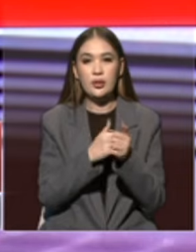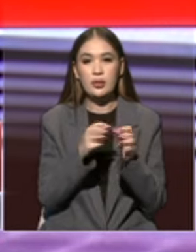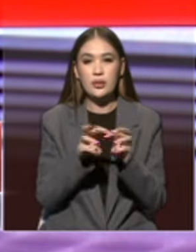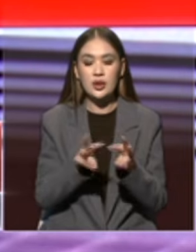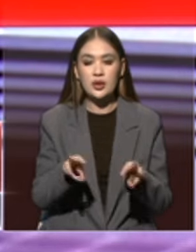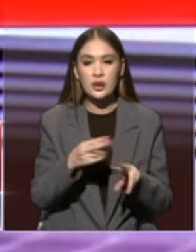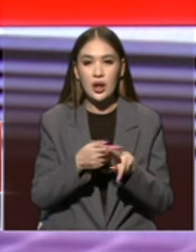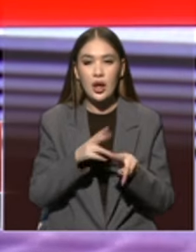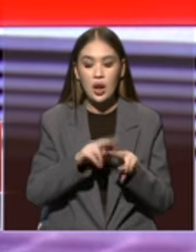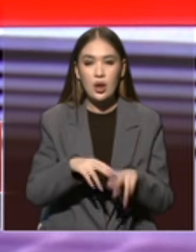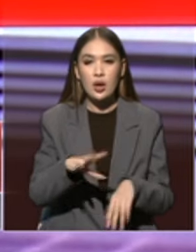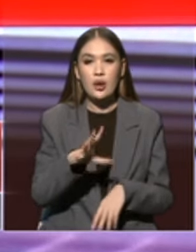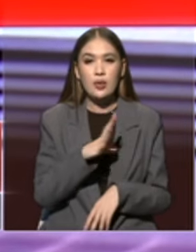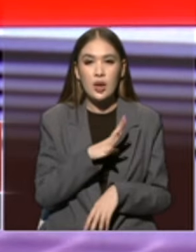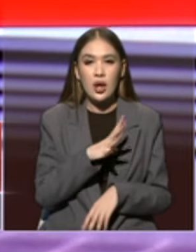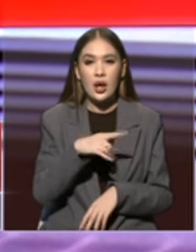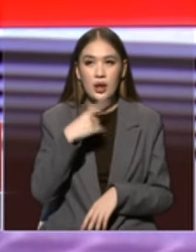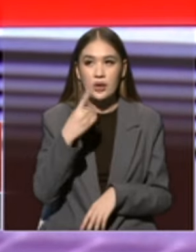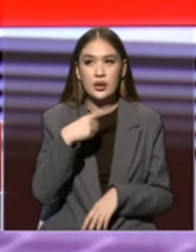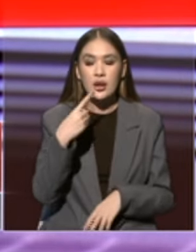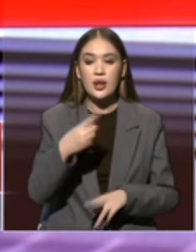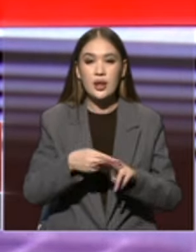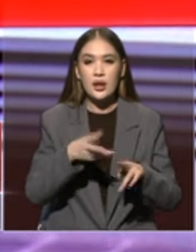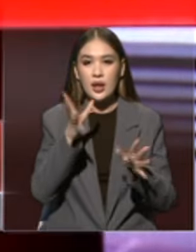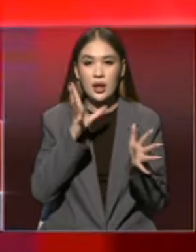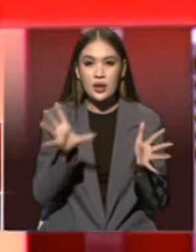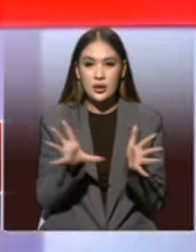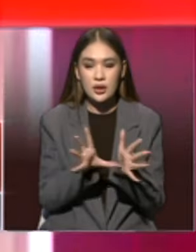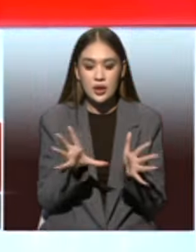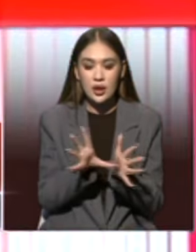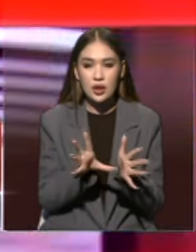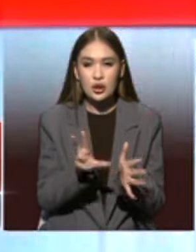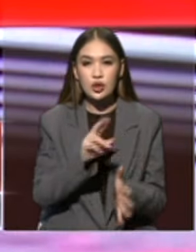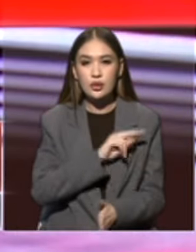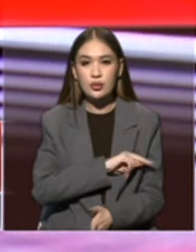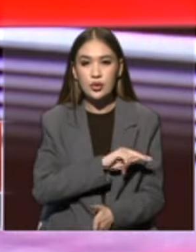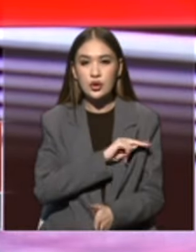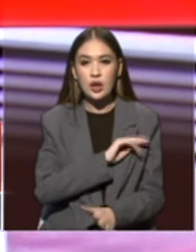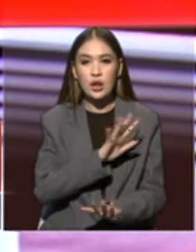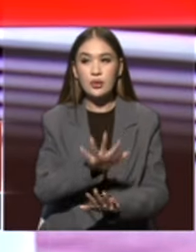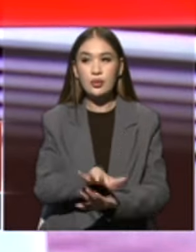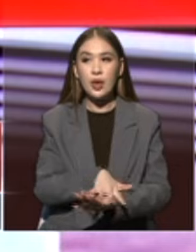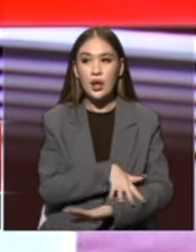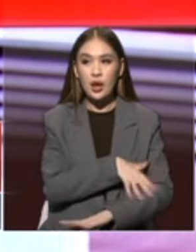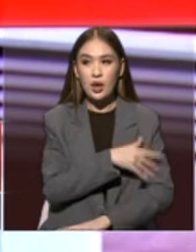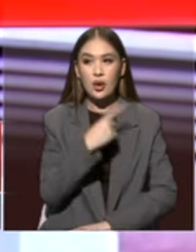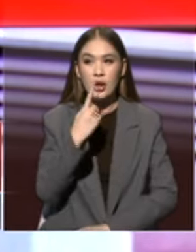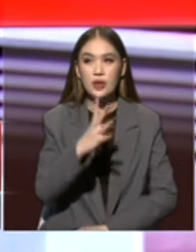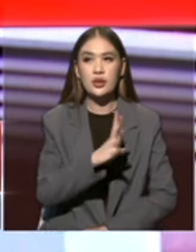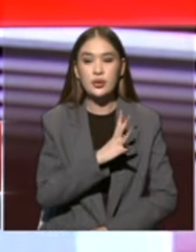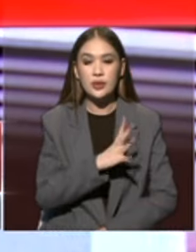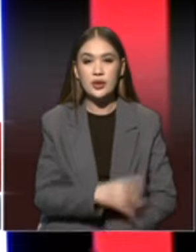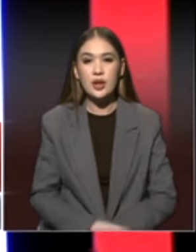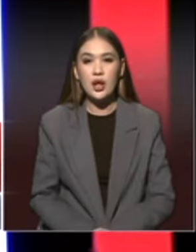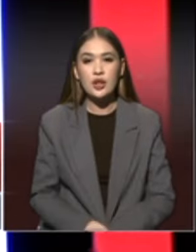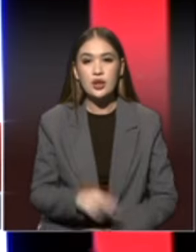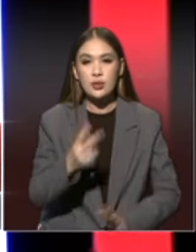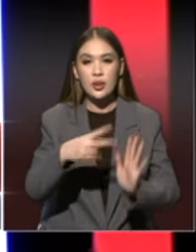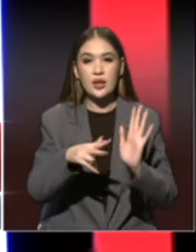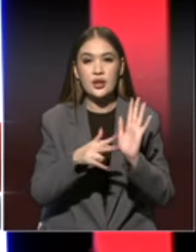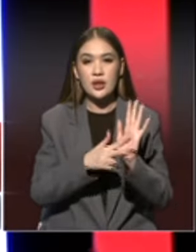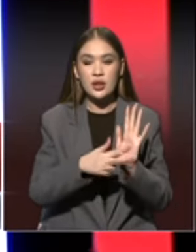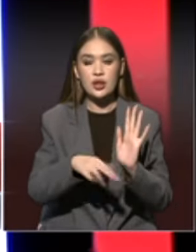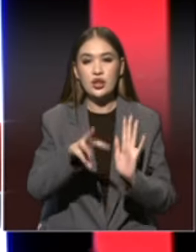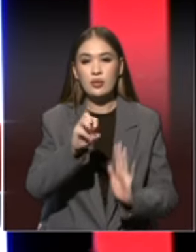Бозымбаев мырза техникалық бақылау жұмыстары әлі баяу жүріп жатқанын айтқан еді. Шығарыңыздаршы. 28 мамырдағы